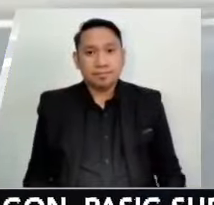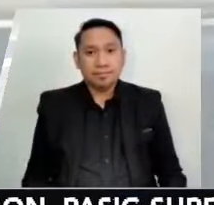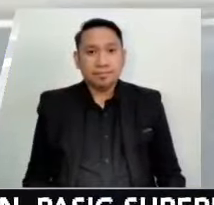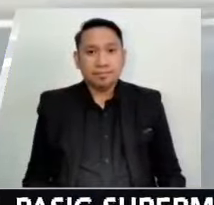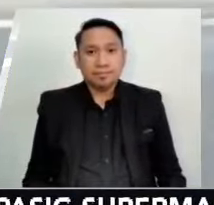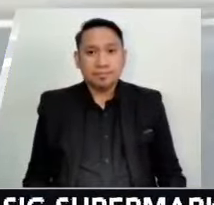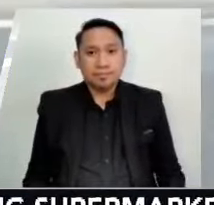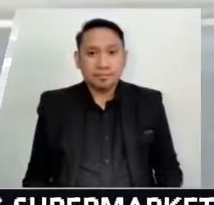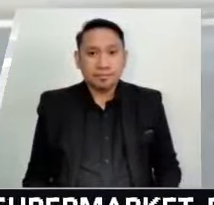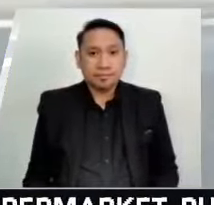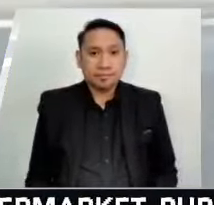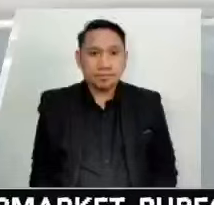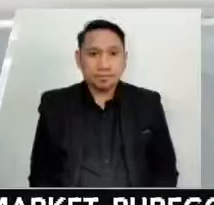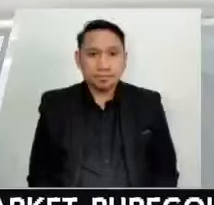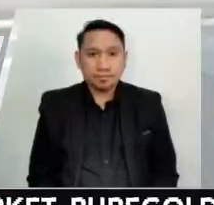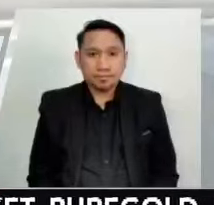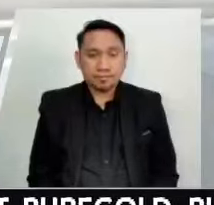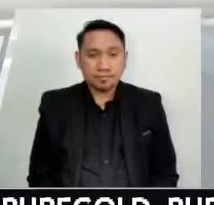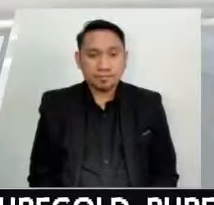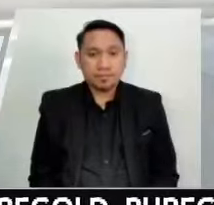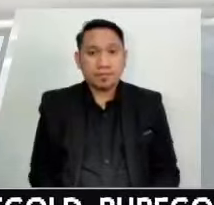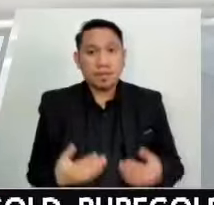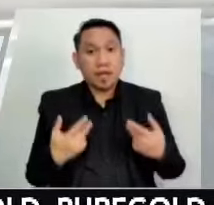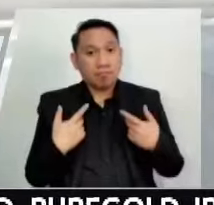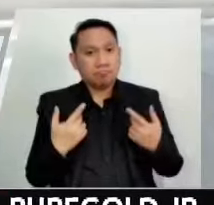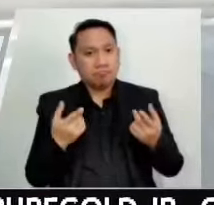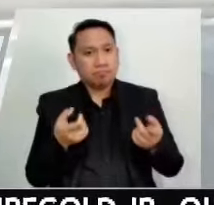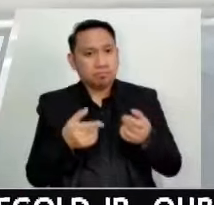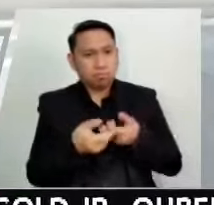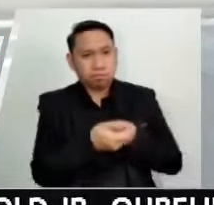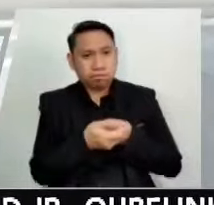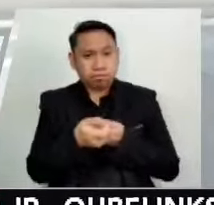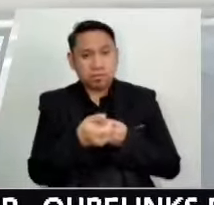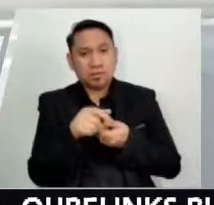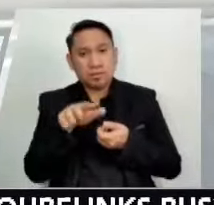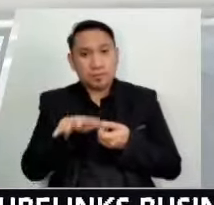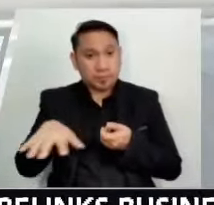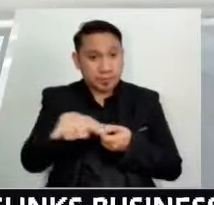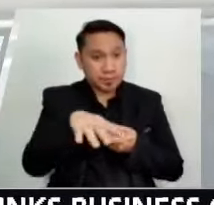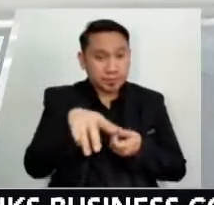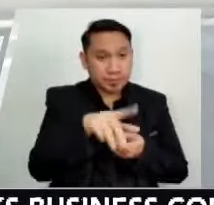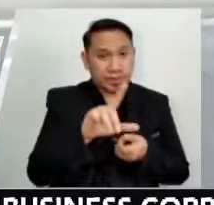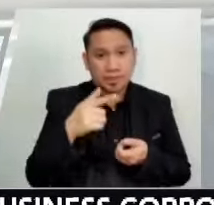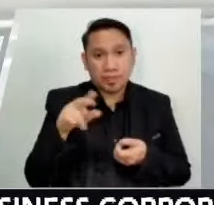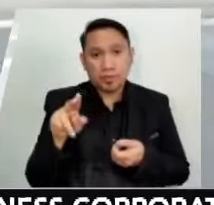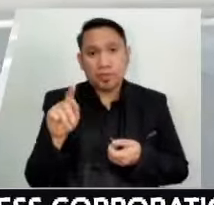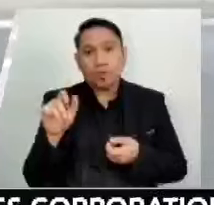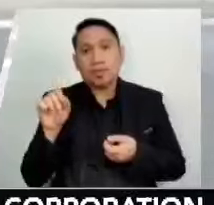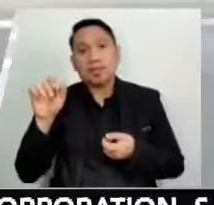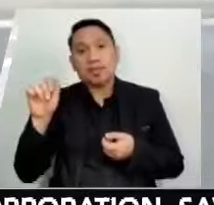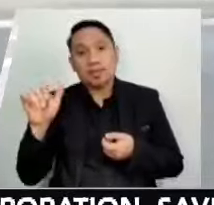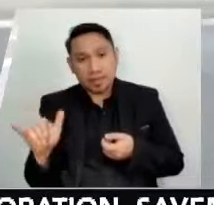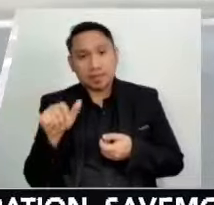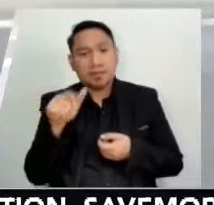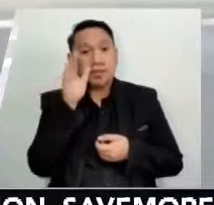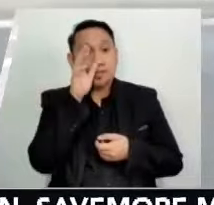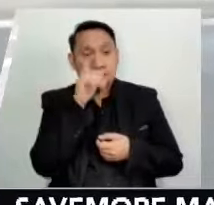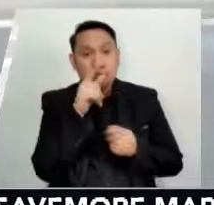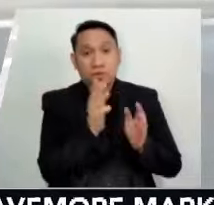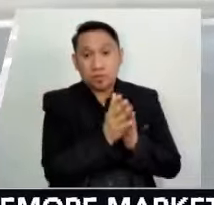Fe Maris magsasagawa ng misting operations ang lokal na pamalaan ng Talisay sa mga paaralan ilang araw